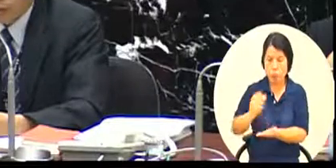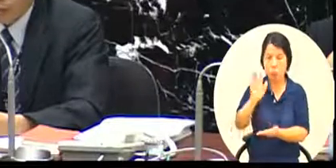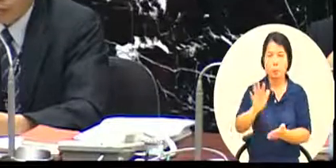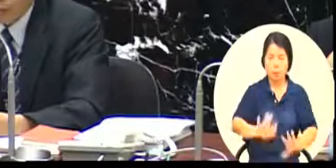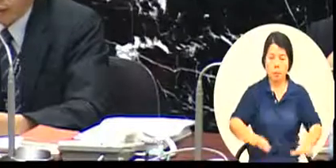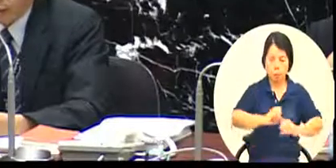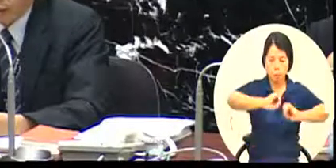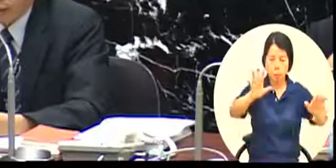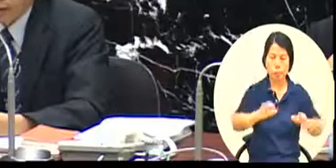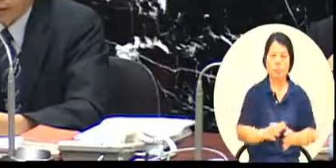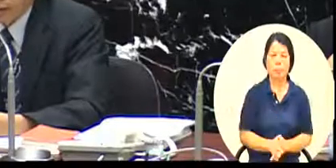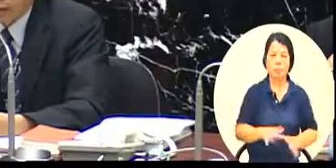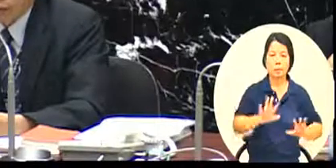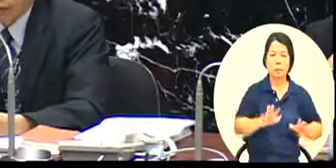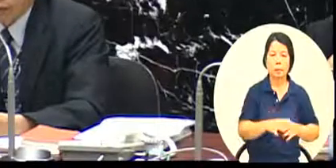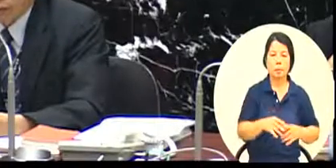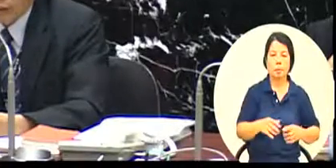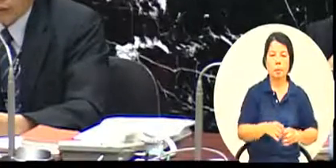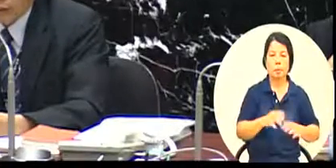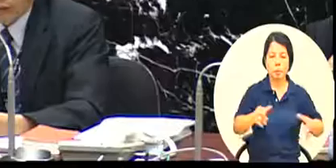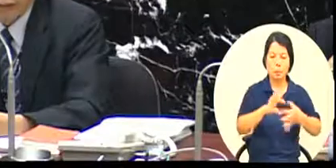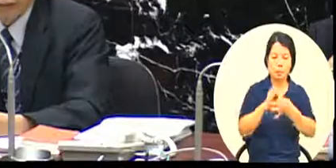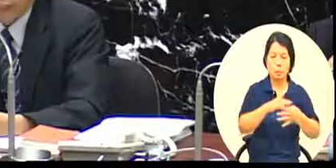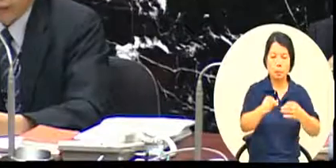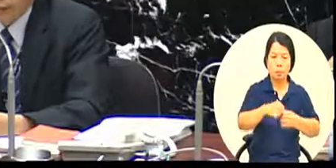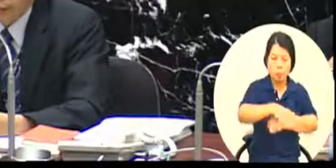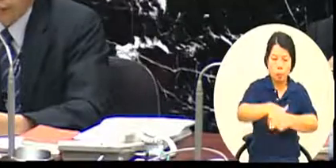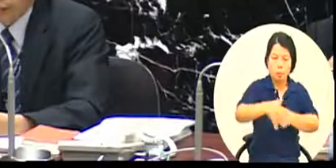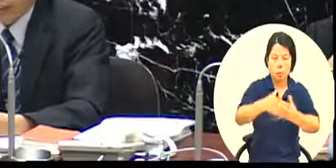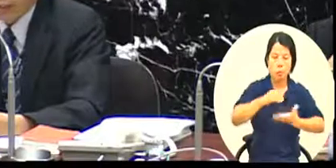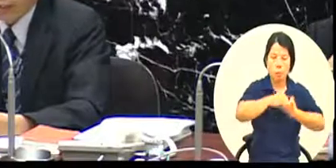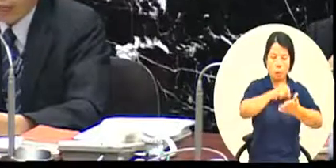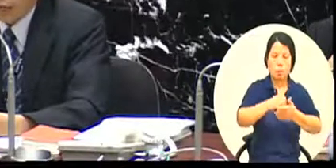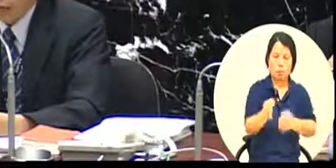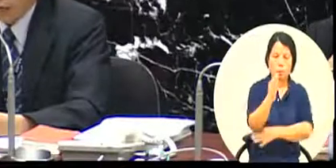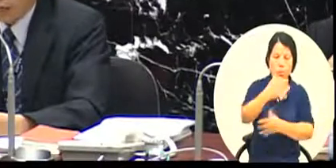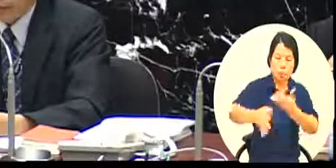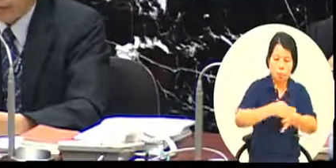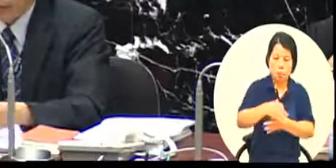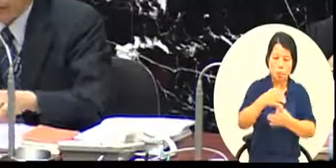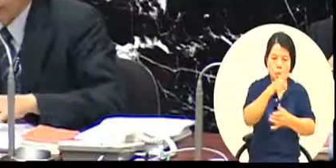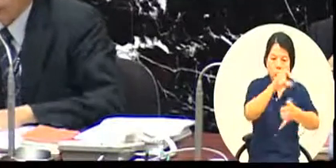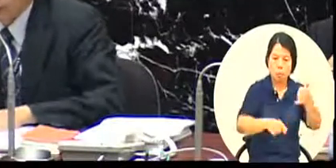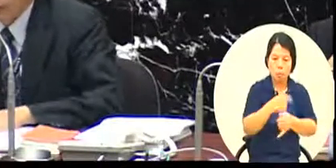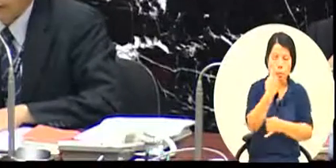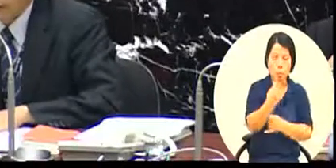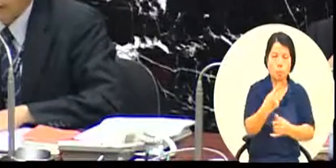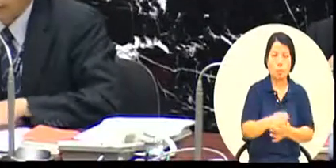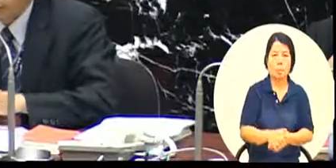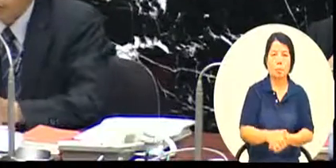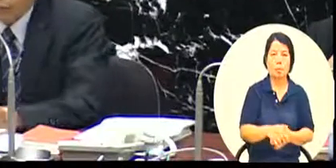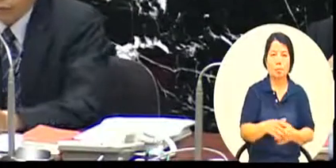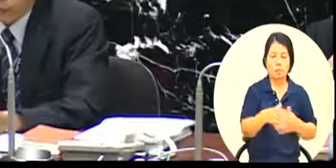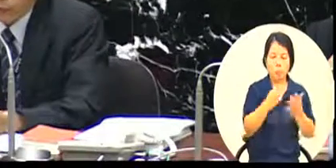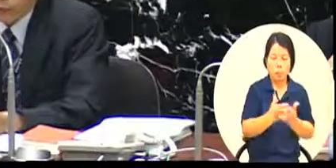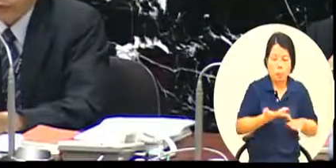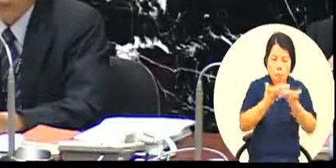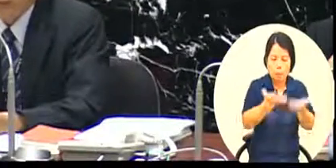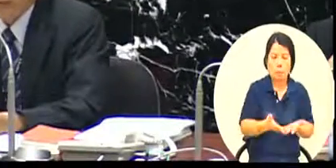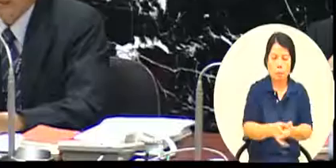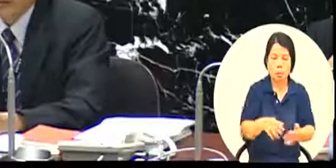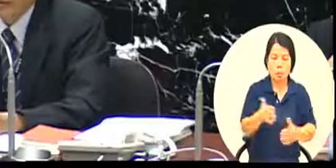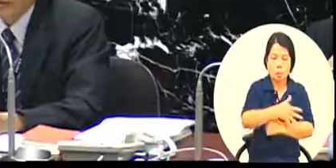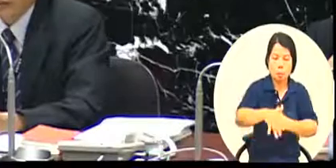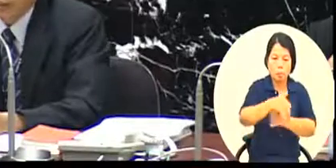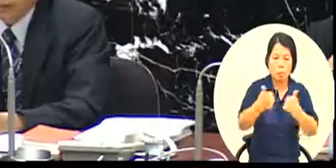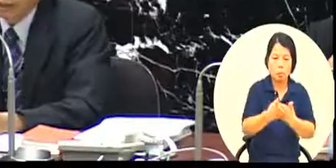在报告如下，第一是有关机关提案，这个是财经类编号一号议案，请交付各有关委员会审查，